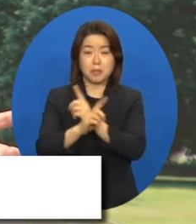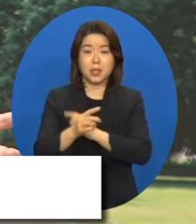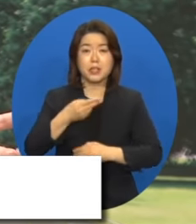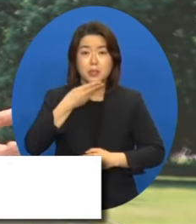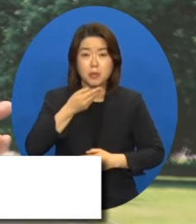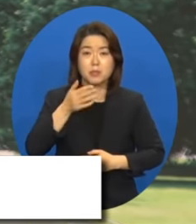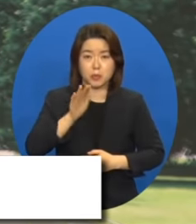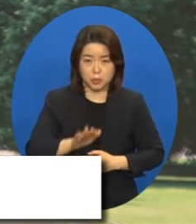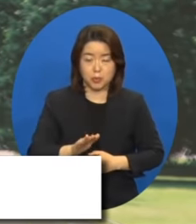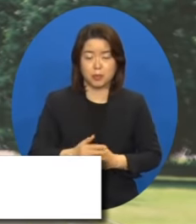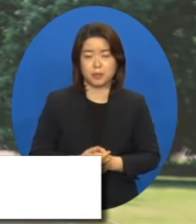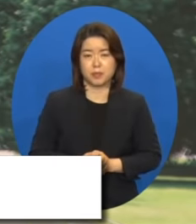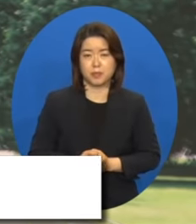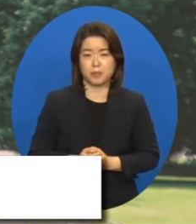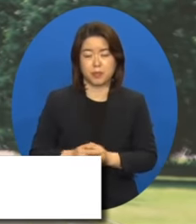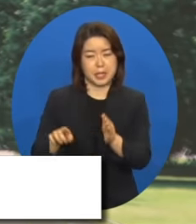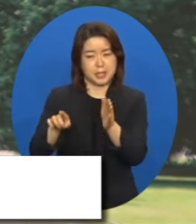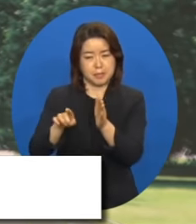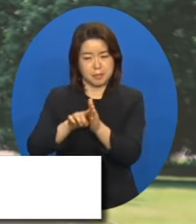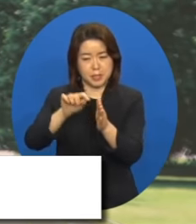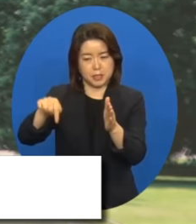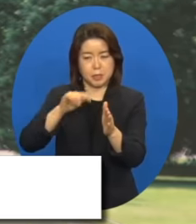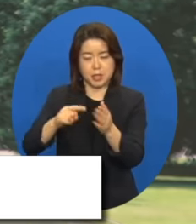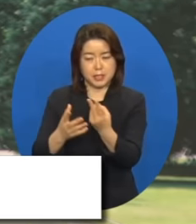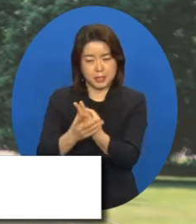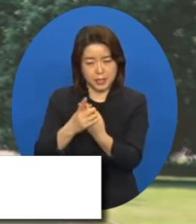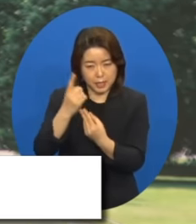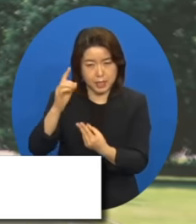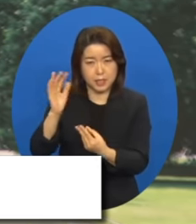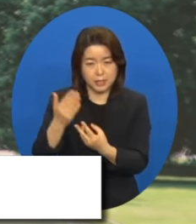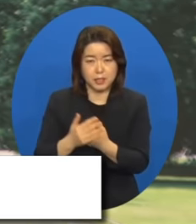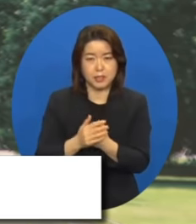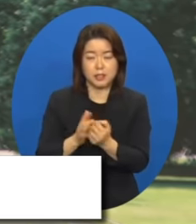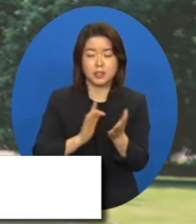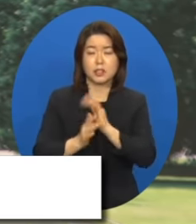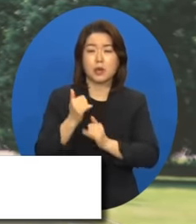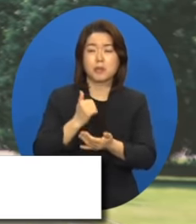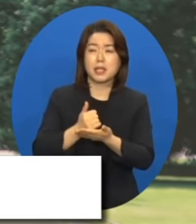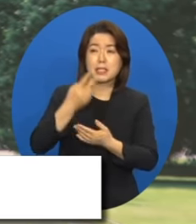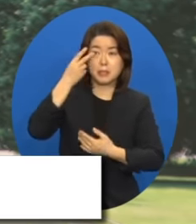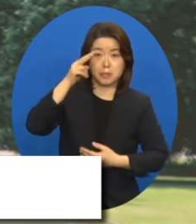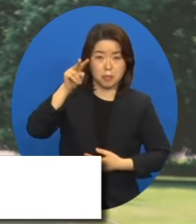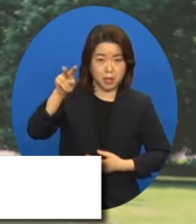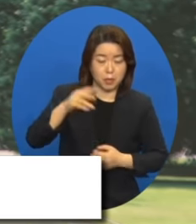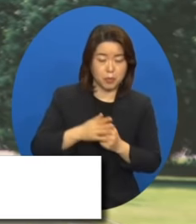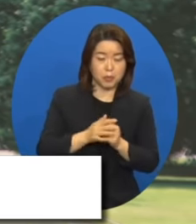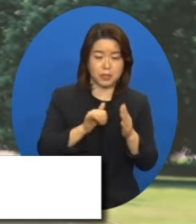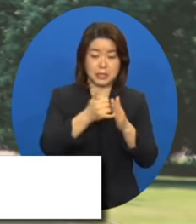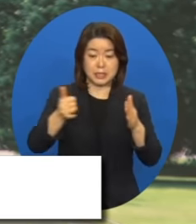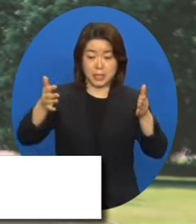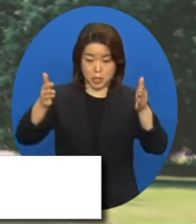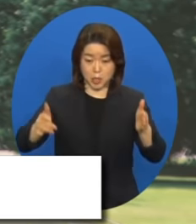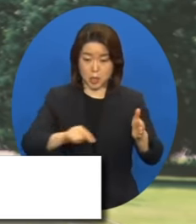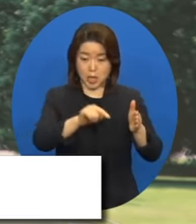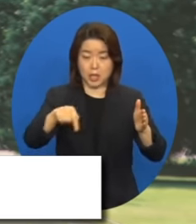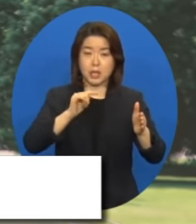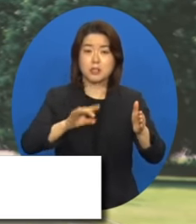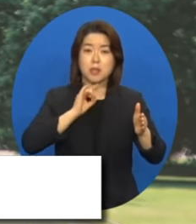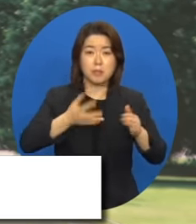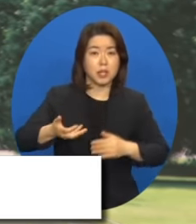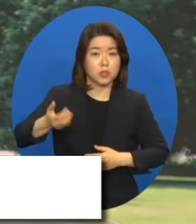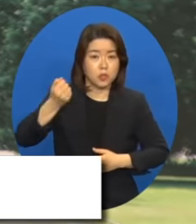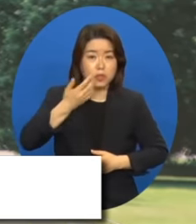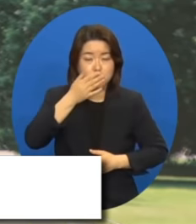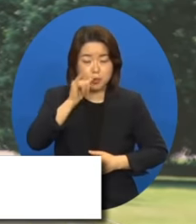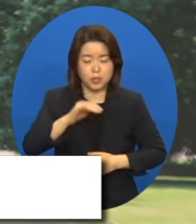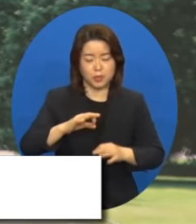믿음 안에서 하나 된 정말 예수님을 바라보는 그런 가족들 사이에서만 누릴 수 있는